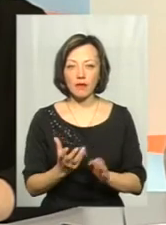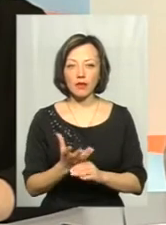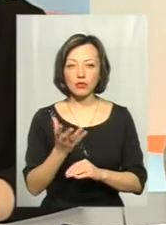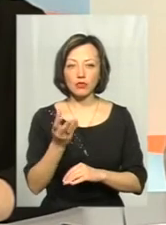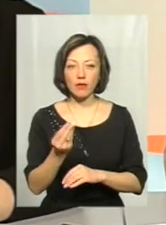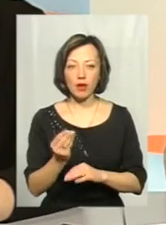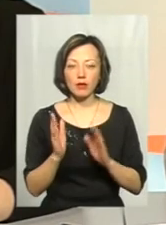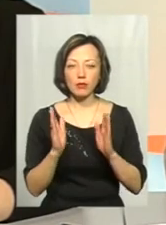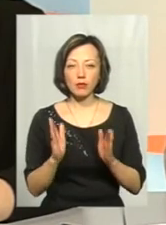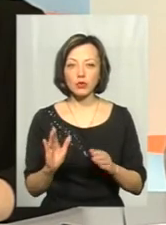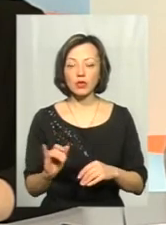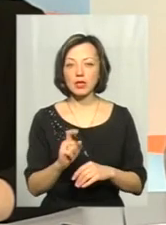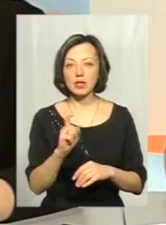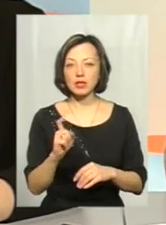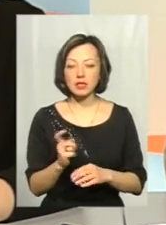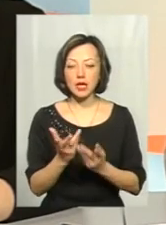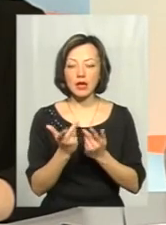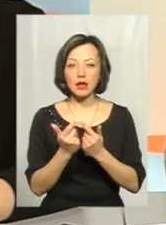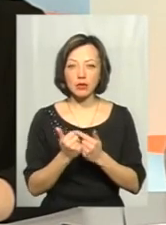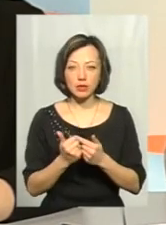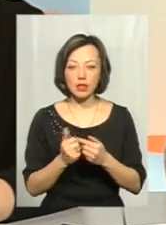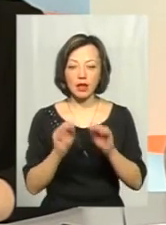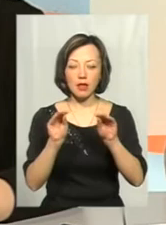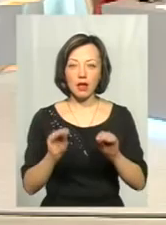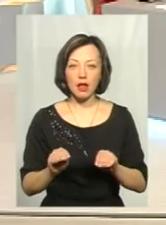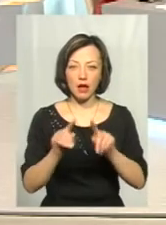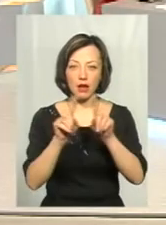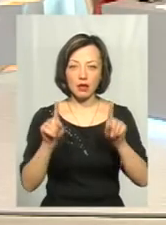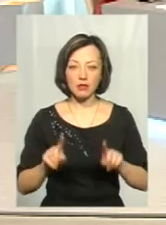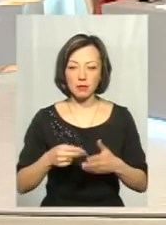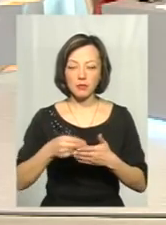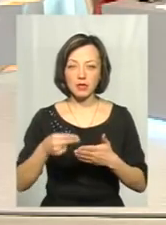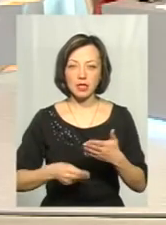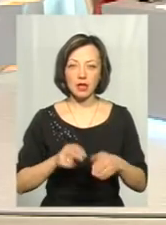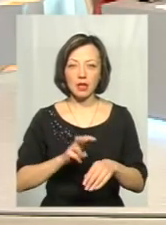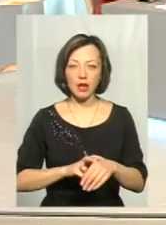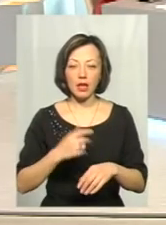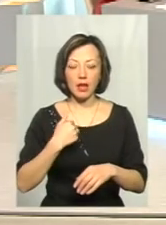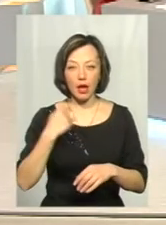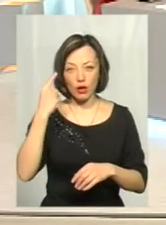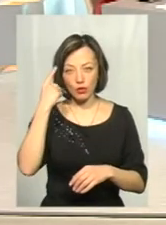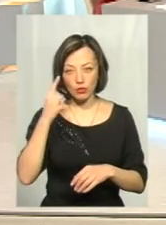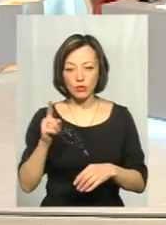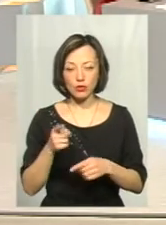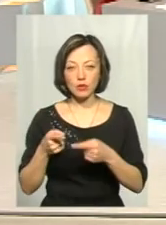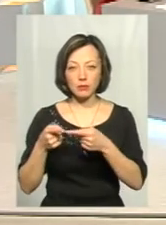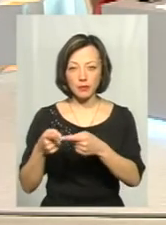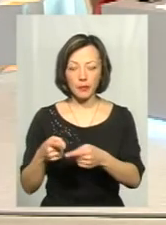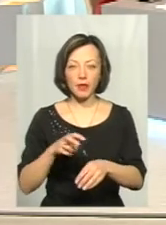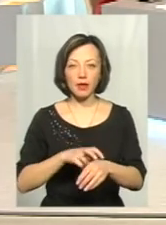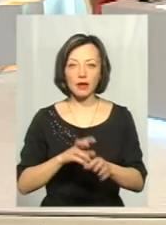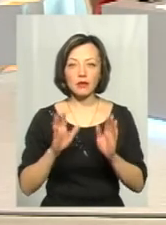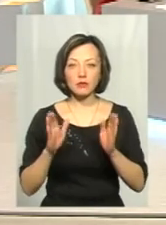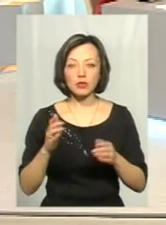первинної ланки буде йти по кількості декларацій, угод, які заключили лікарі. Тому, я думаю, і на периферії лікарі